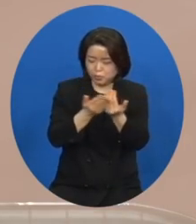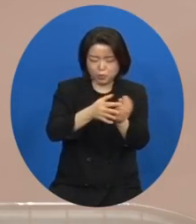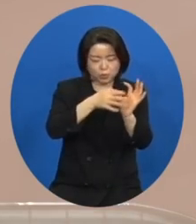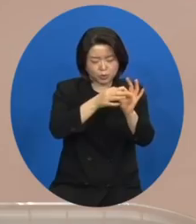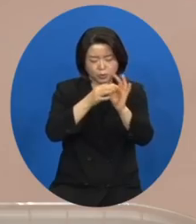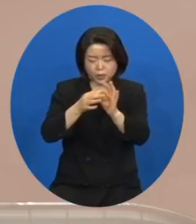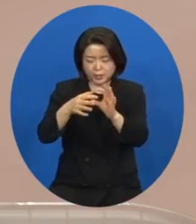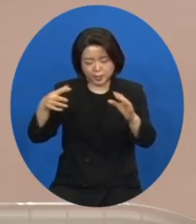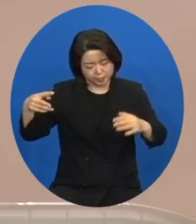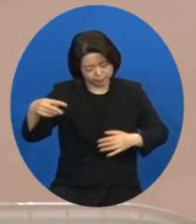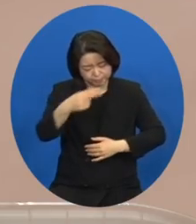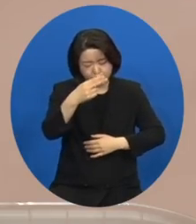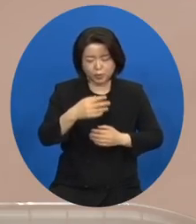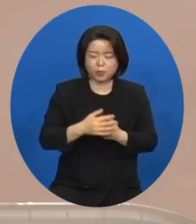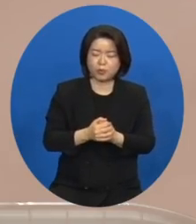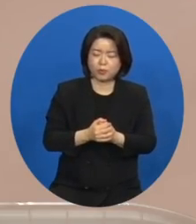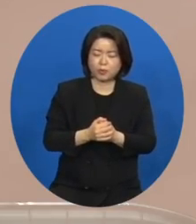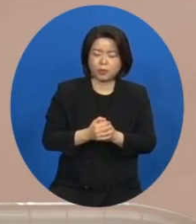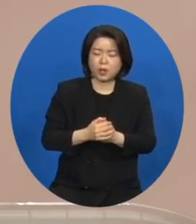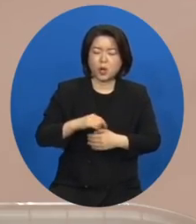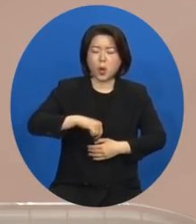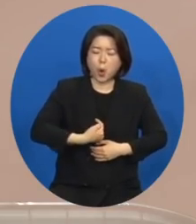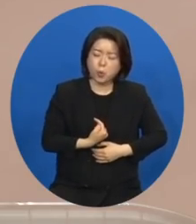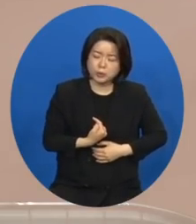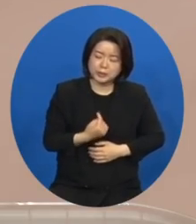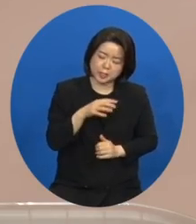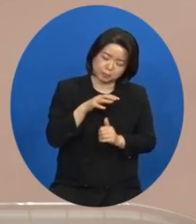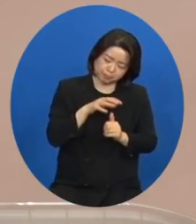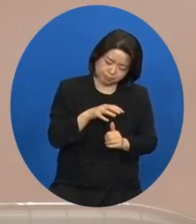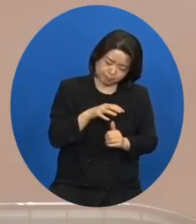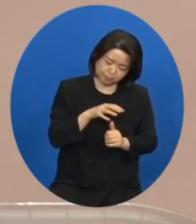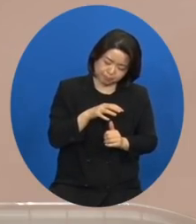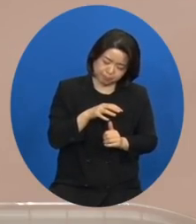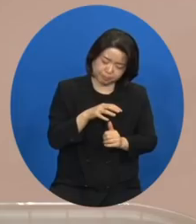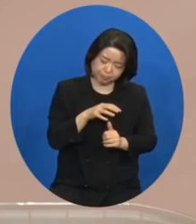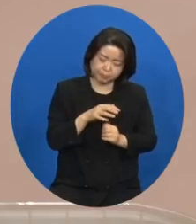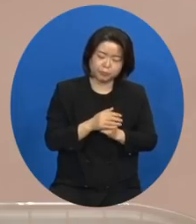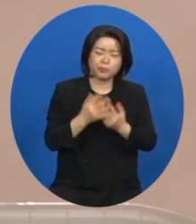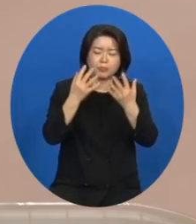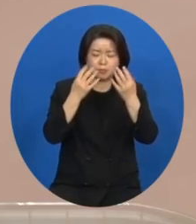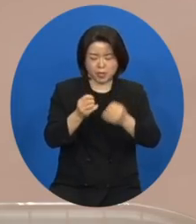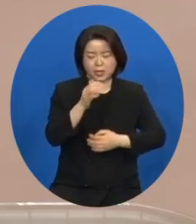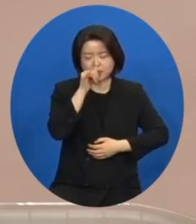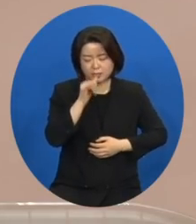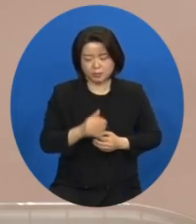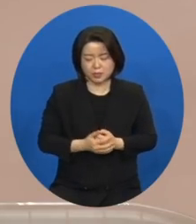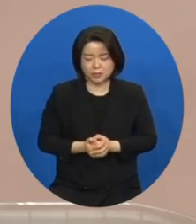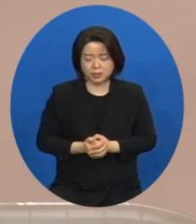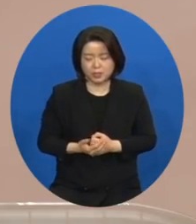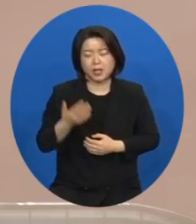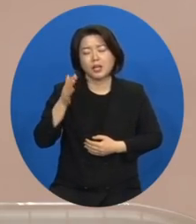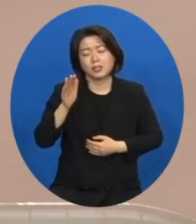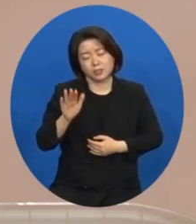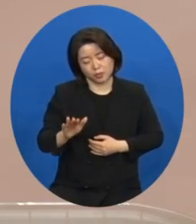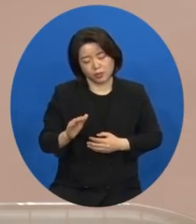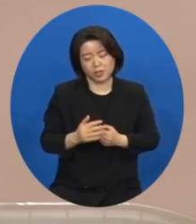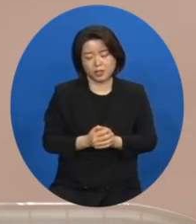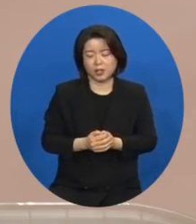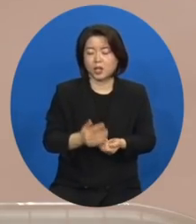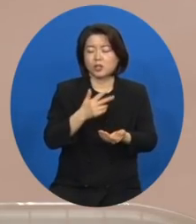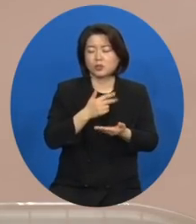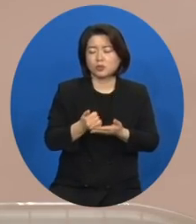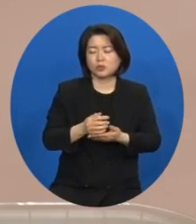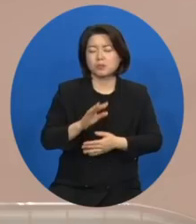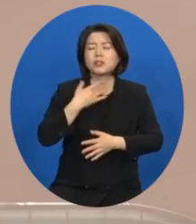그렇게 점점점 혼자 에그 감옥 속으로 들어가는 분들이 얼마나 많은지 모릅니다 주님 그러나 주님께서 너무나